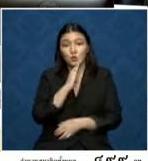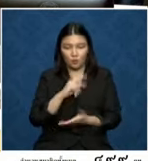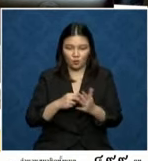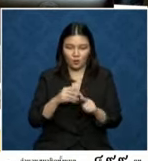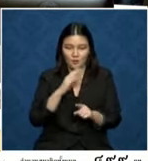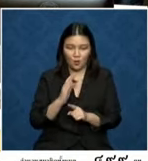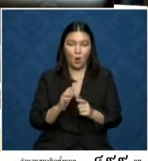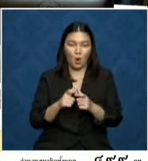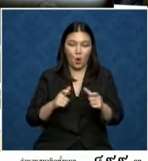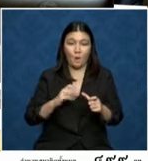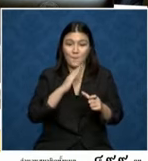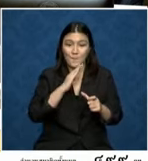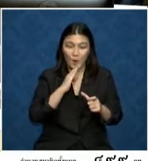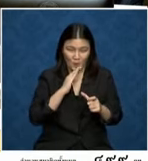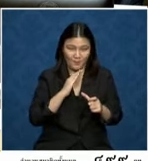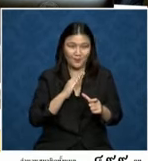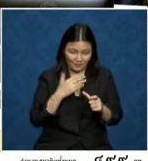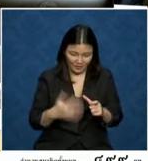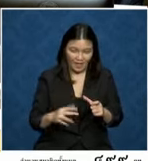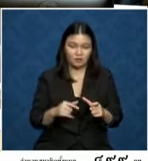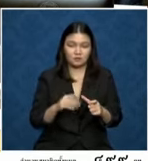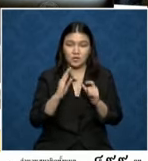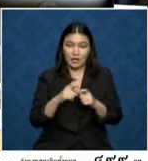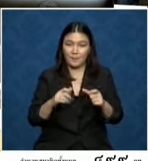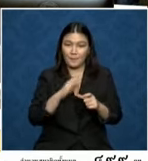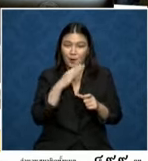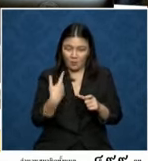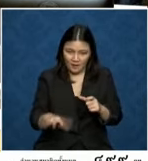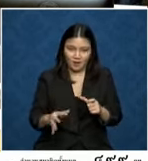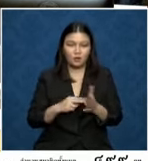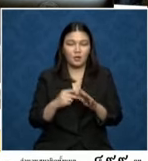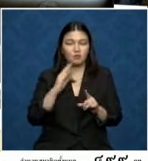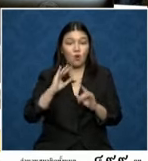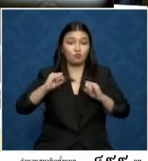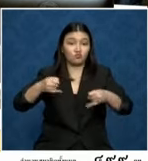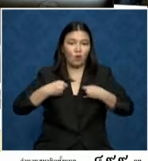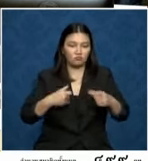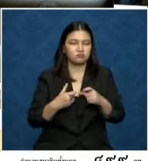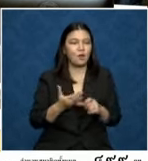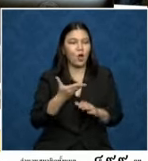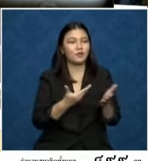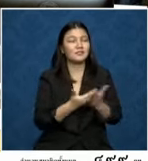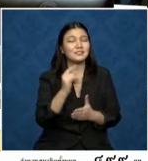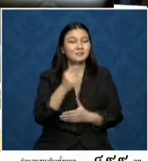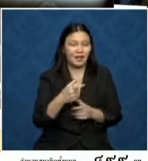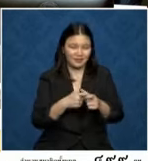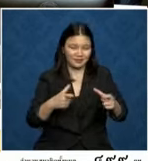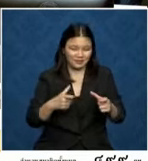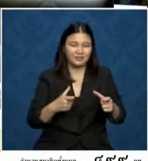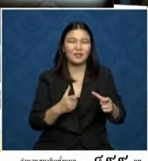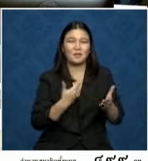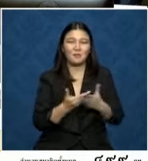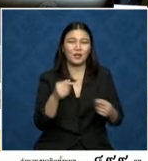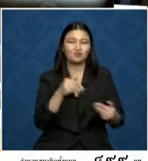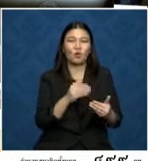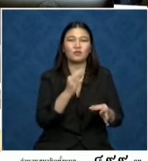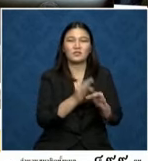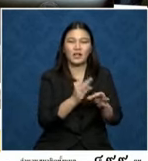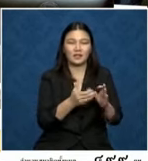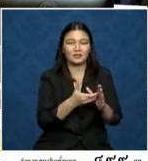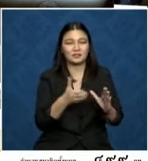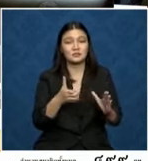การชำระเงินแก่ผู้ส่งเช็คแล้วก็จะทำให้สิทธิ์การทำธุรกรรมทางการเงินกลับมานะครับโดยอาจจะมีระยะเวลา6เดือนหรือ1